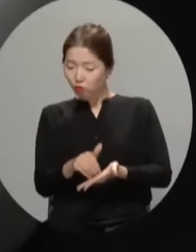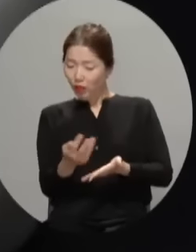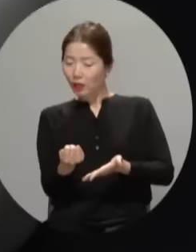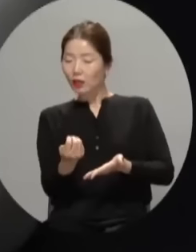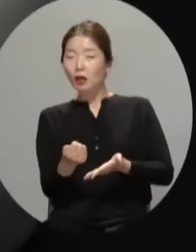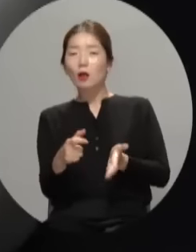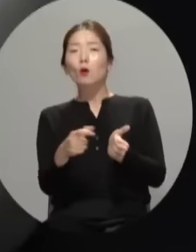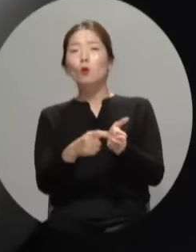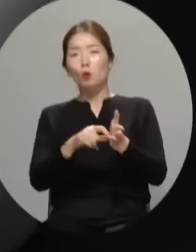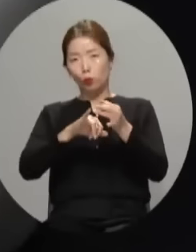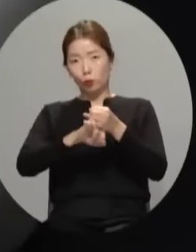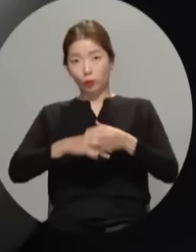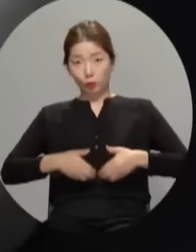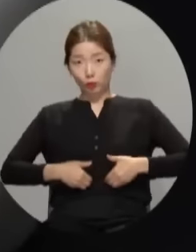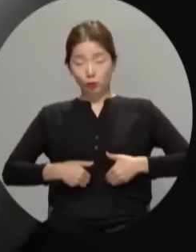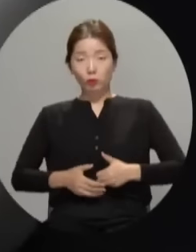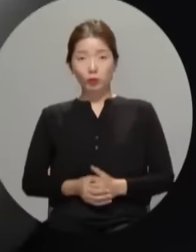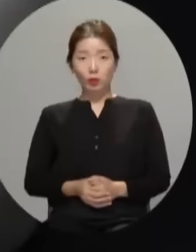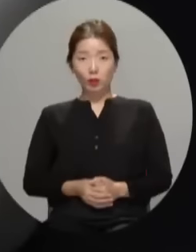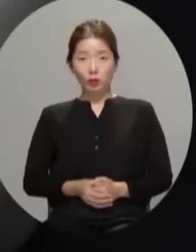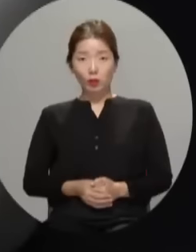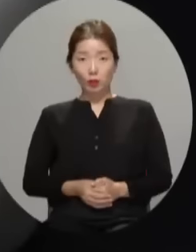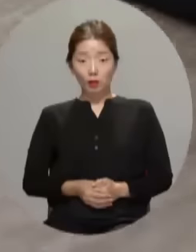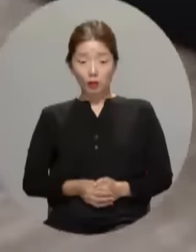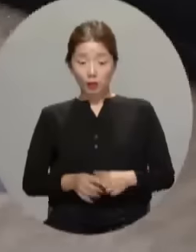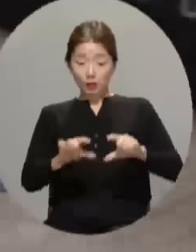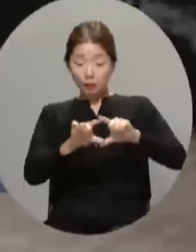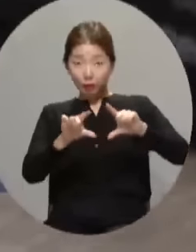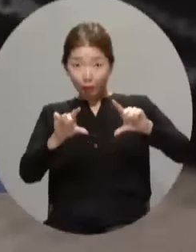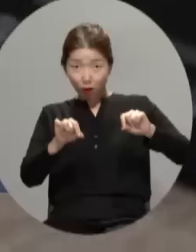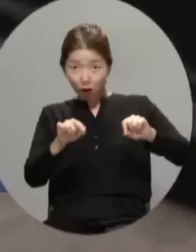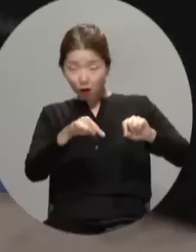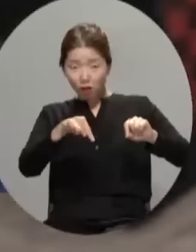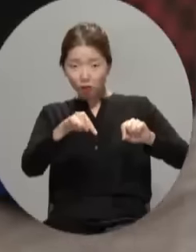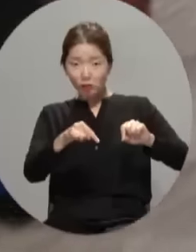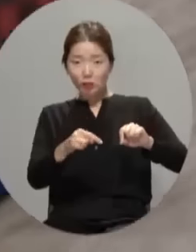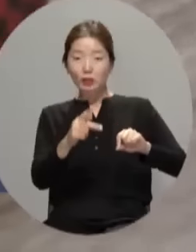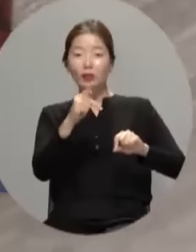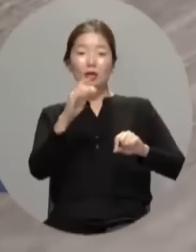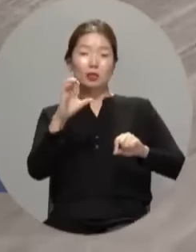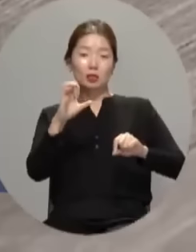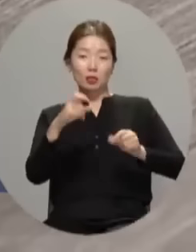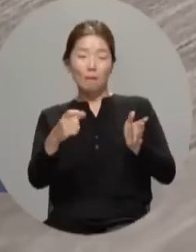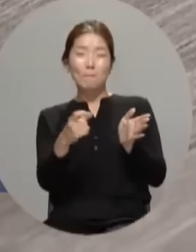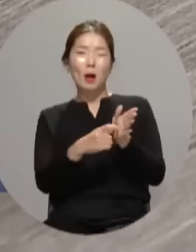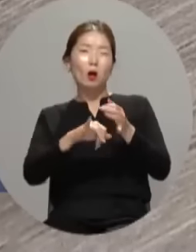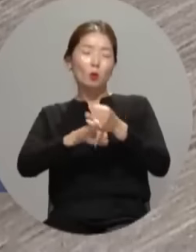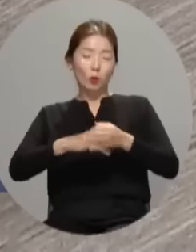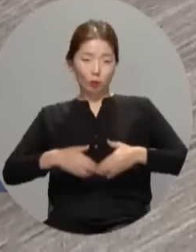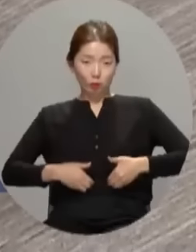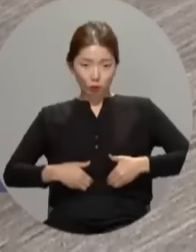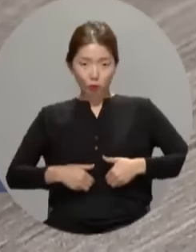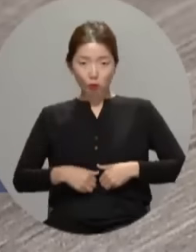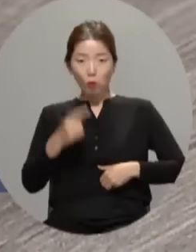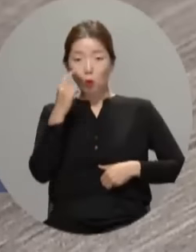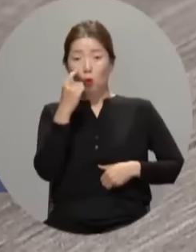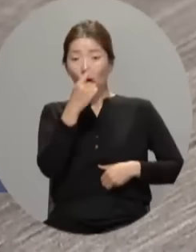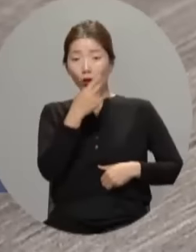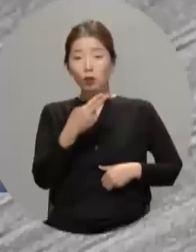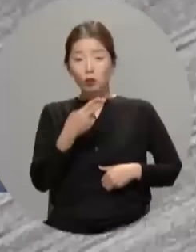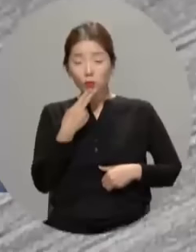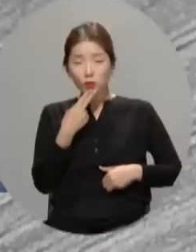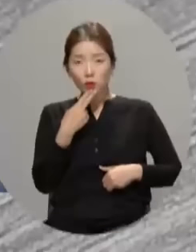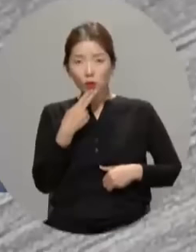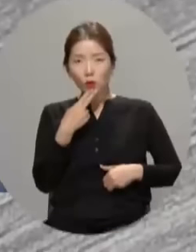기본 명시돼 있어야 합니다. 배터리 같은 경우는 KC마크가 있는 걸로 해야 되고 그런 것들이 확인이 안